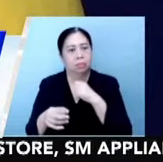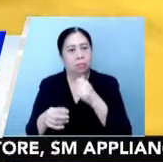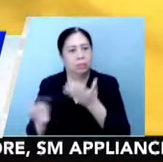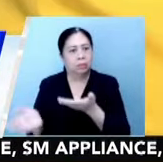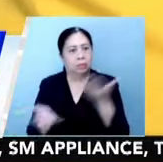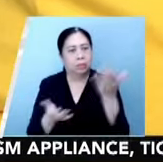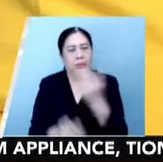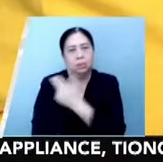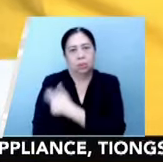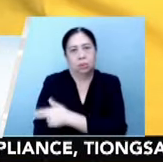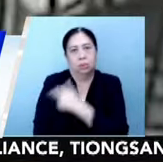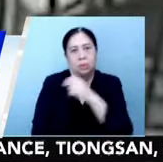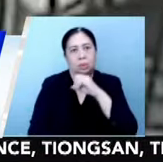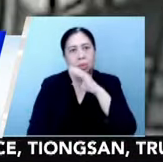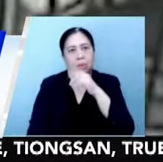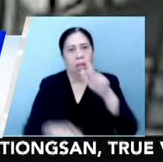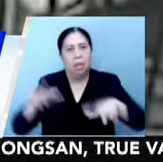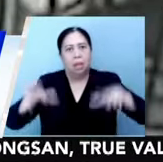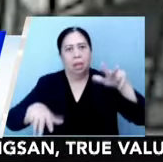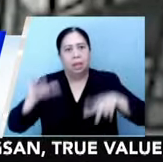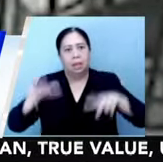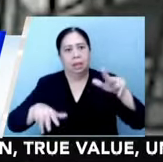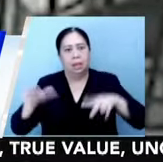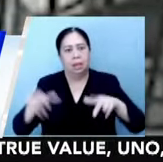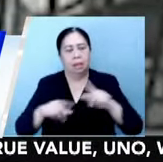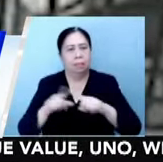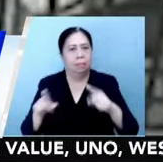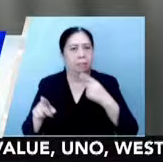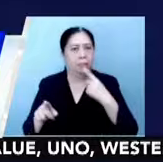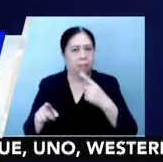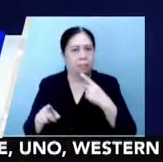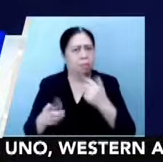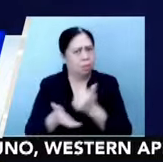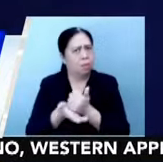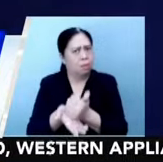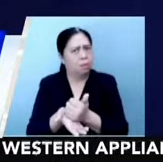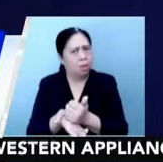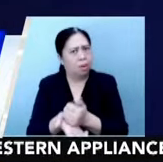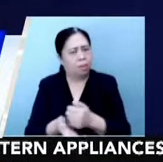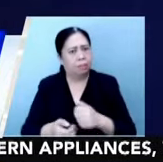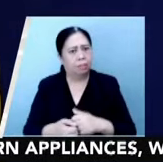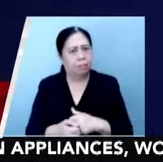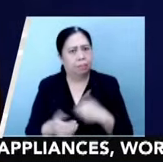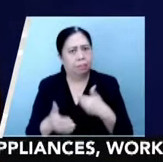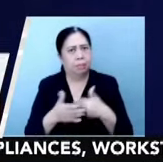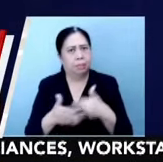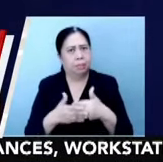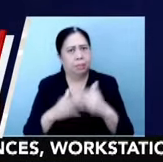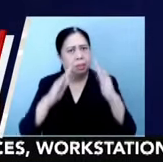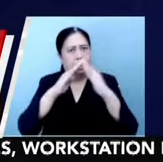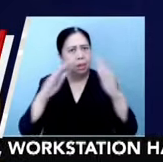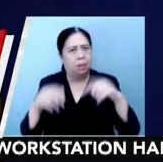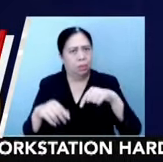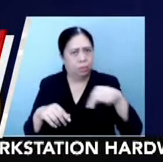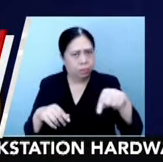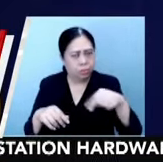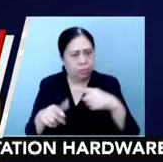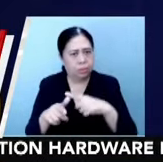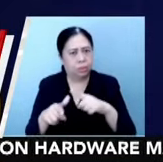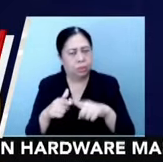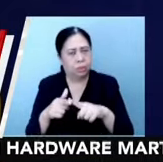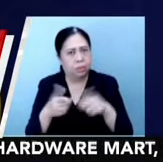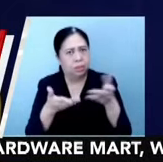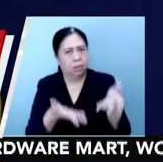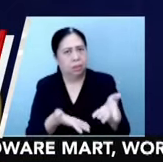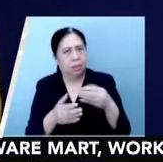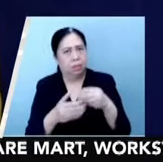ospital ang matanda dahil ataranta raw siya. Pero anya, tinulungan niya ito. Balapit na po ako sa bahay nila. Tapos po, nandun po kami sa may